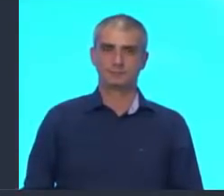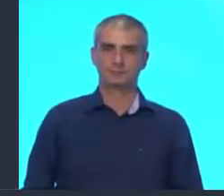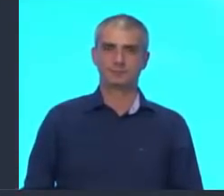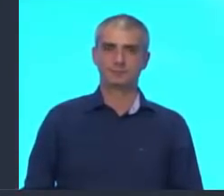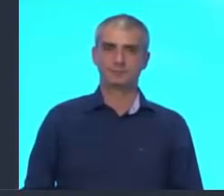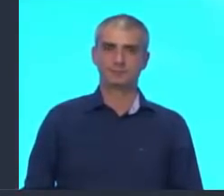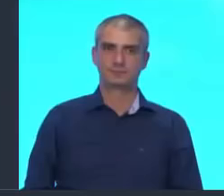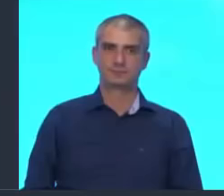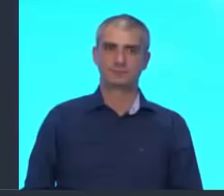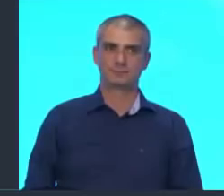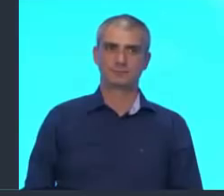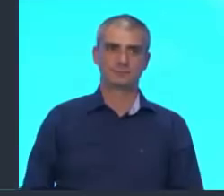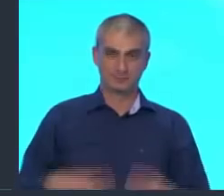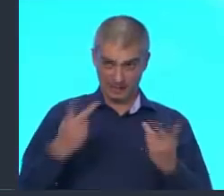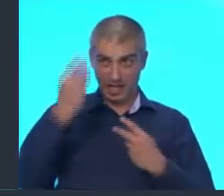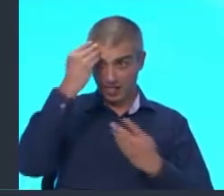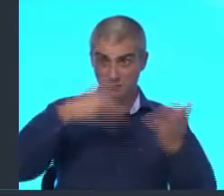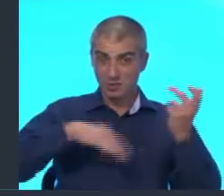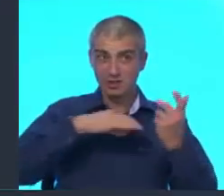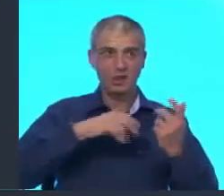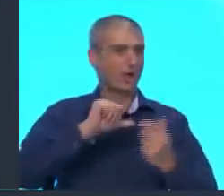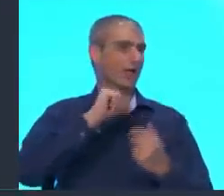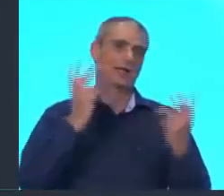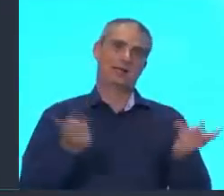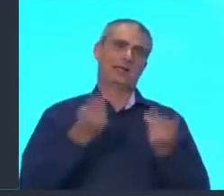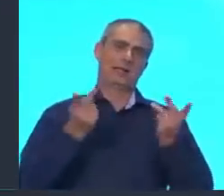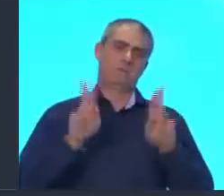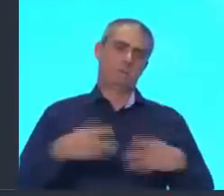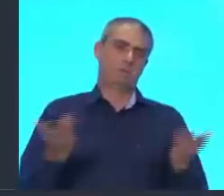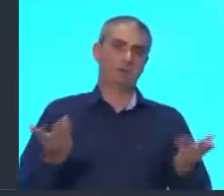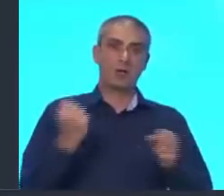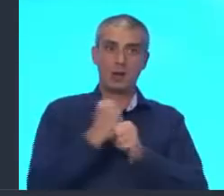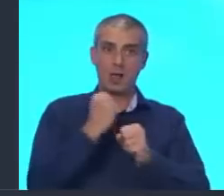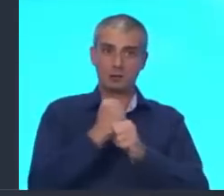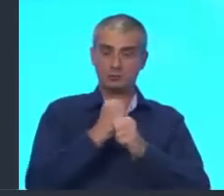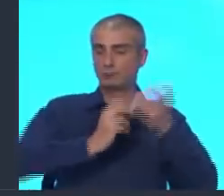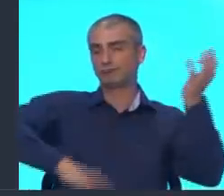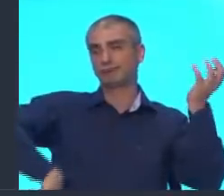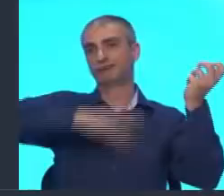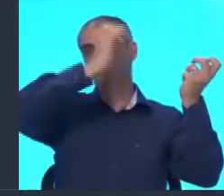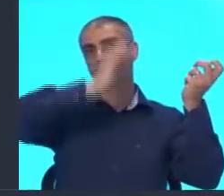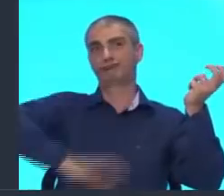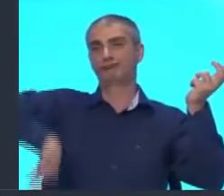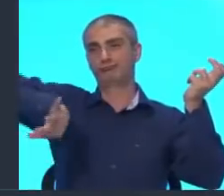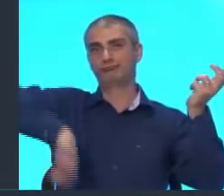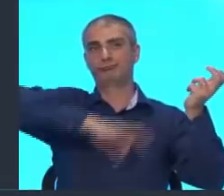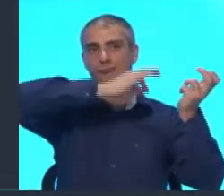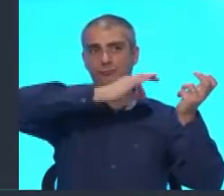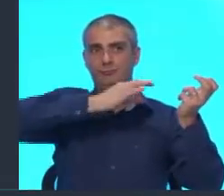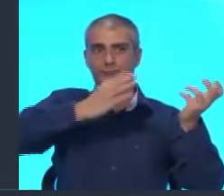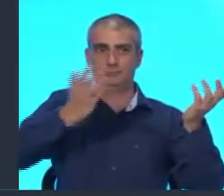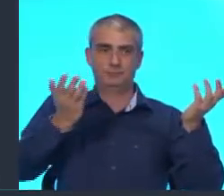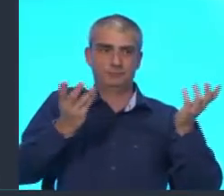קל ללמוד על כינור, לנגן? זה הכי קל לעשות ככה ביד הזאת, אבל